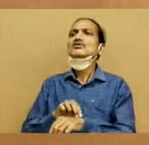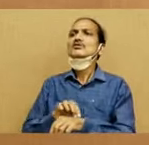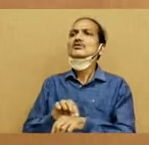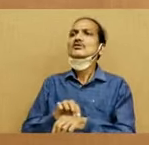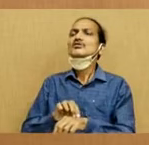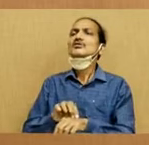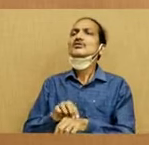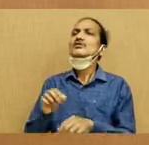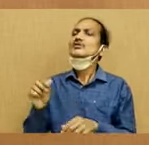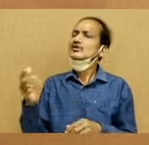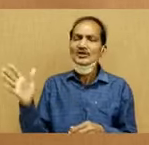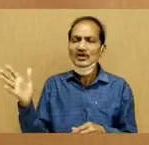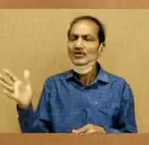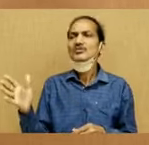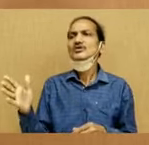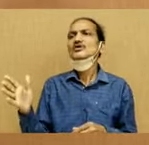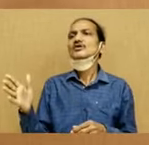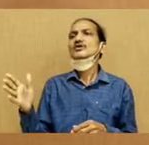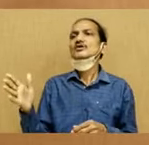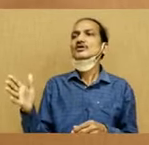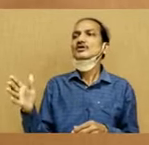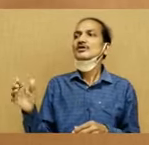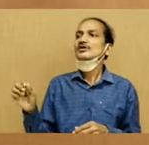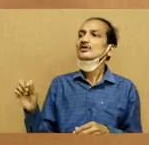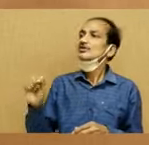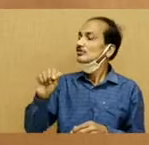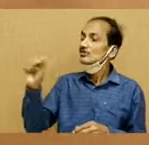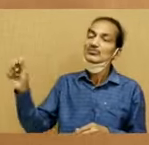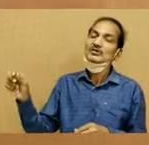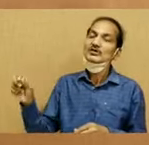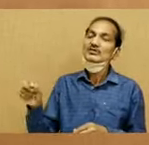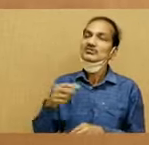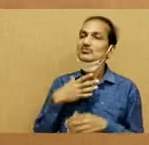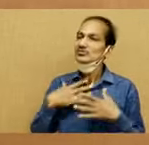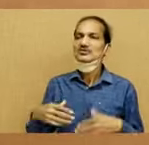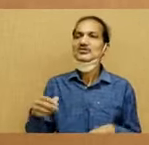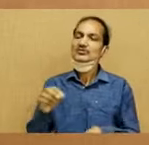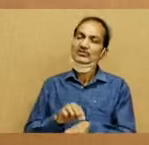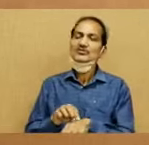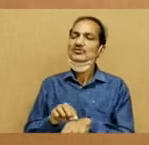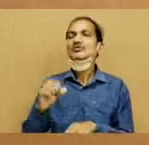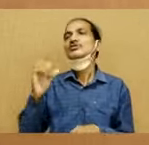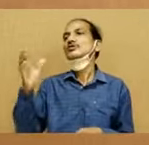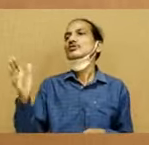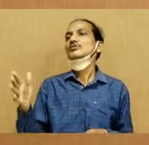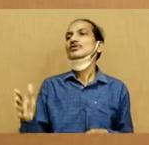ଆପଣଙ୍କୁ କରୋନା ହେବ ନାହିଁ ଏବଂ ହେବାର ସଂକ୍ରମଣର କୌଣସି ଆଶଙ୍କା ନାହିଁ।